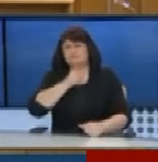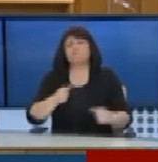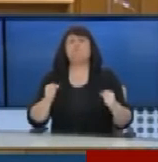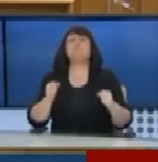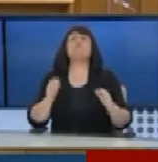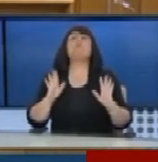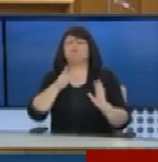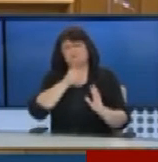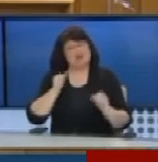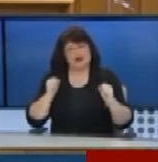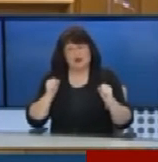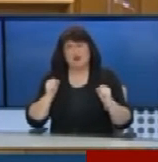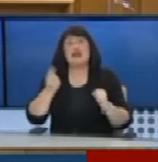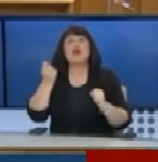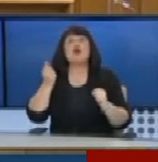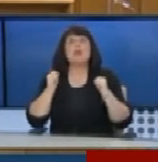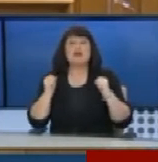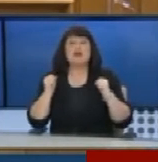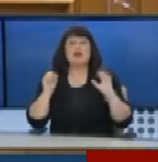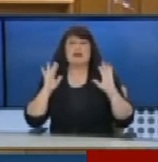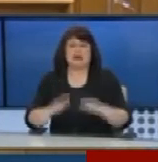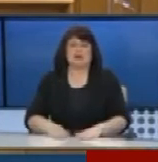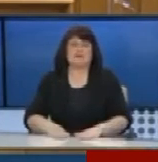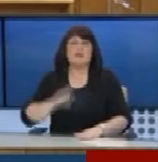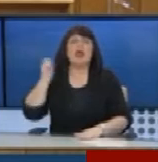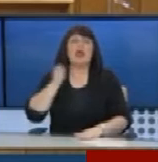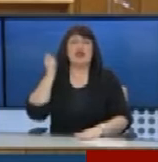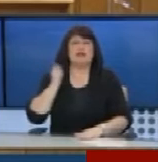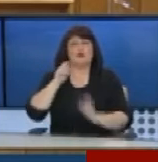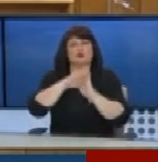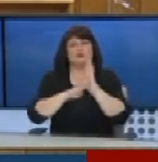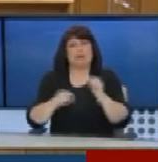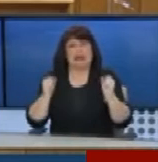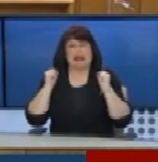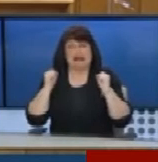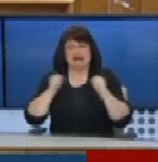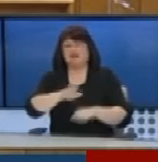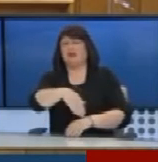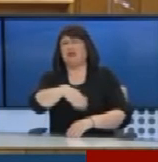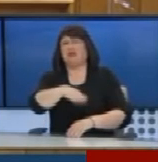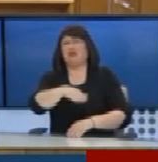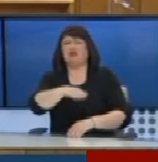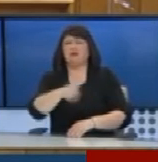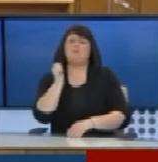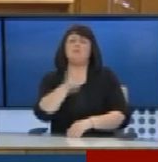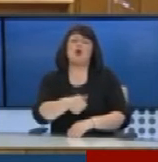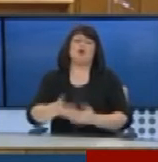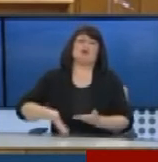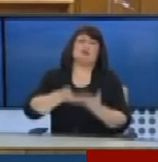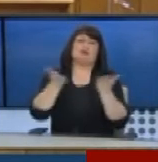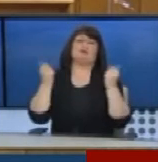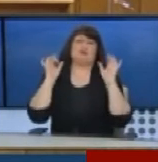της οικονομίας. Το Εθνικό Σύστημα Υγείας αφέθηκε στην τύχη του, στην απαξίωση, χωρίς καμία